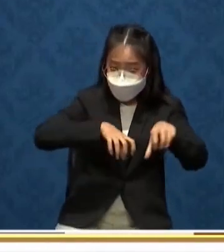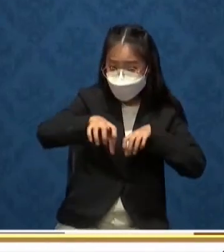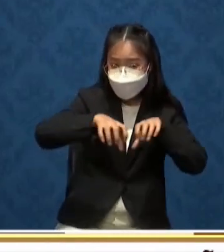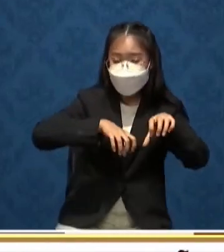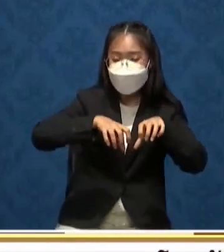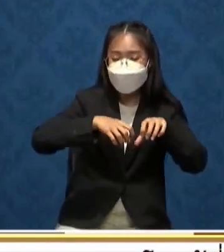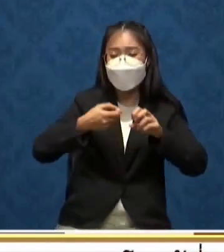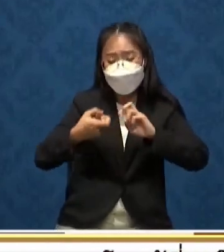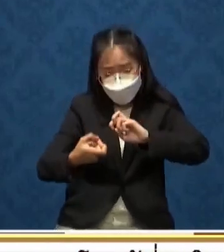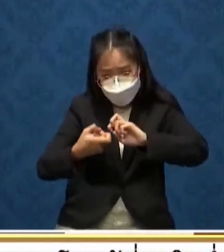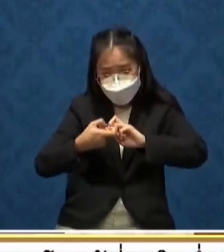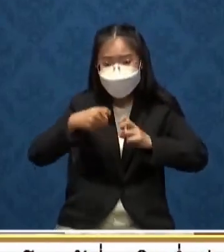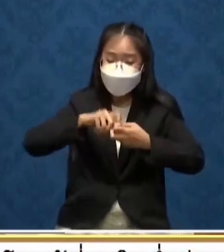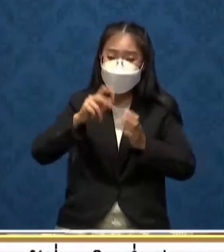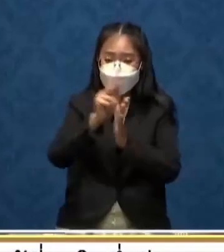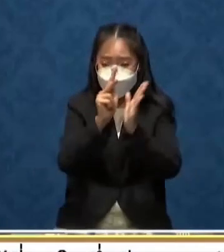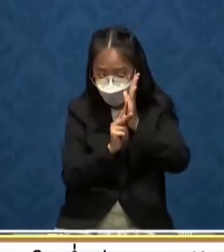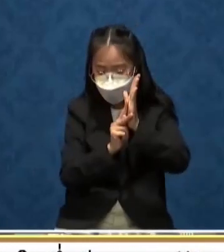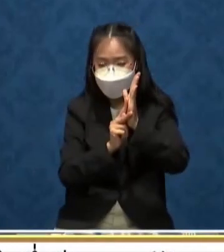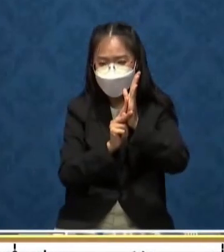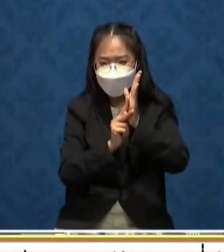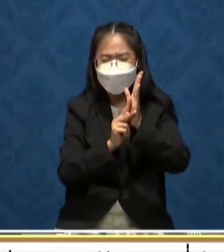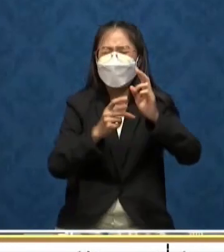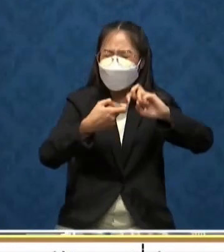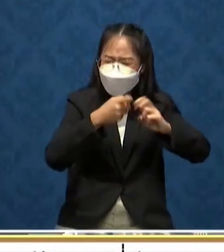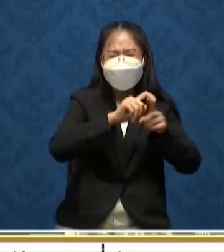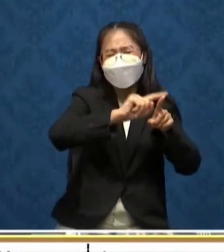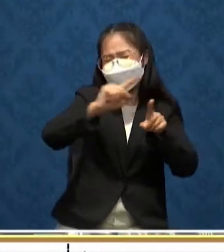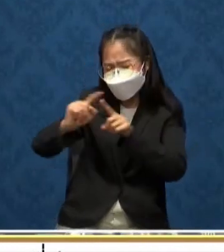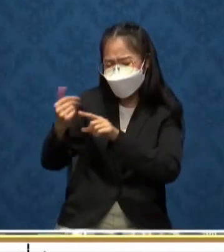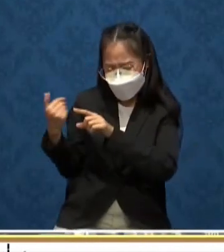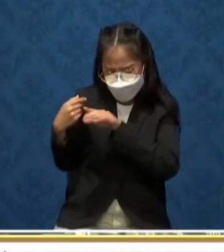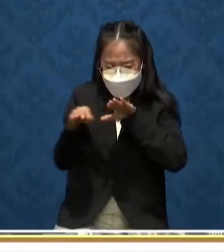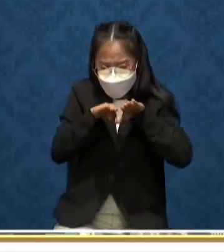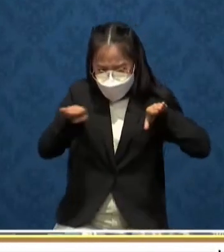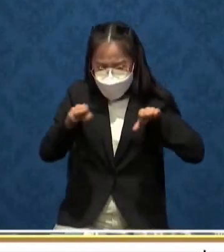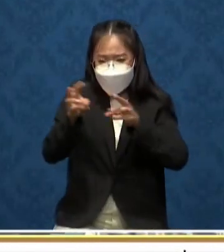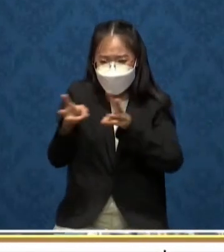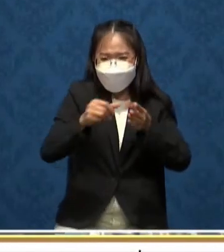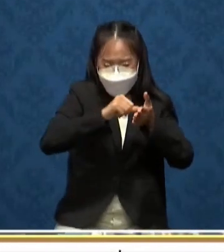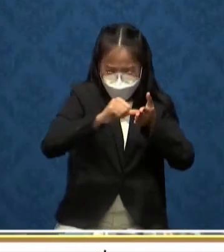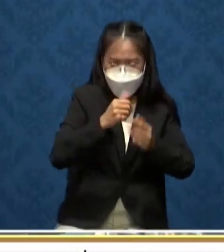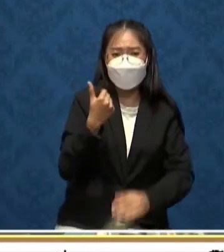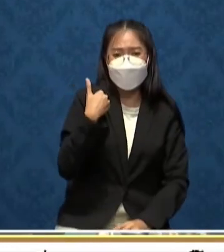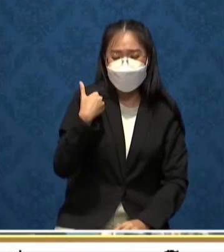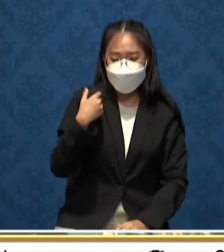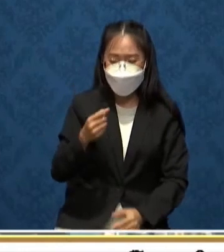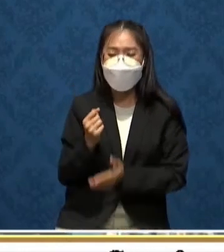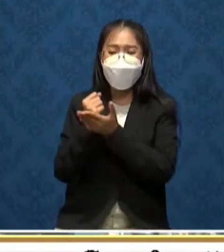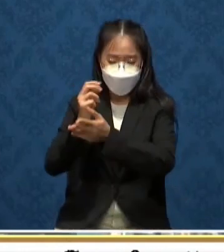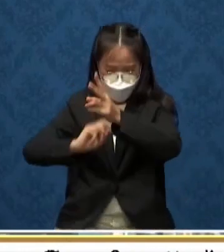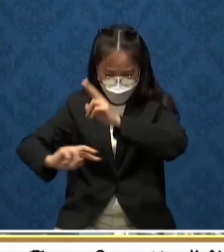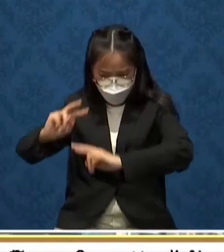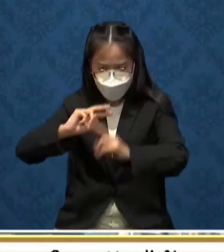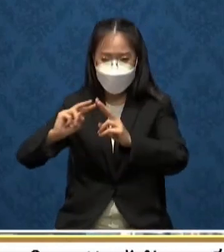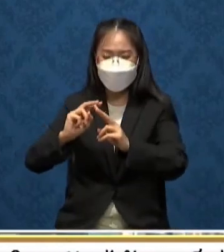หลายอย่างเป็ปัหาในเชิงโกรธไม้ทุอยาเปฝาการหกเกิแลหมดแลวเพรนั้กไปตัวสอบมาให้เกิคาม